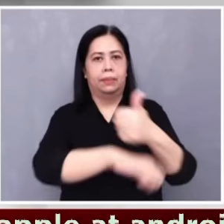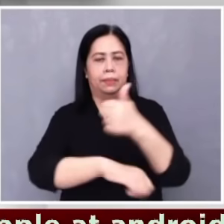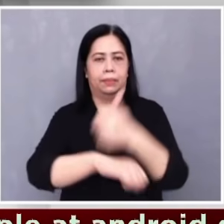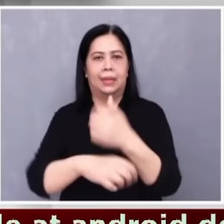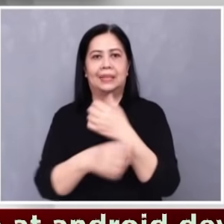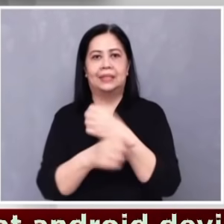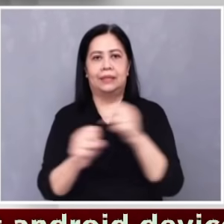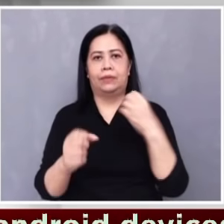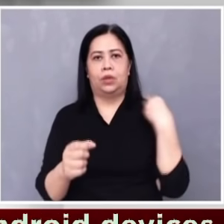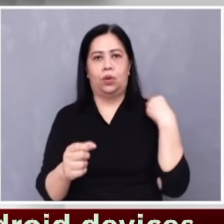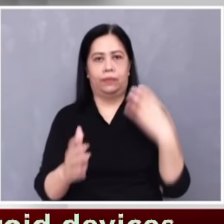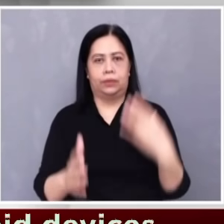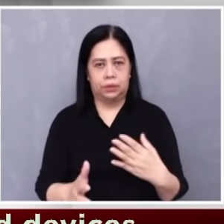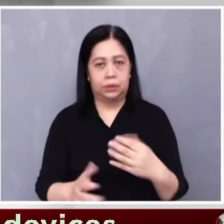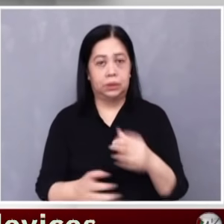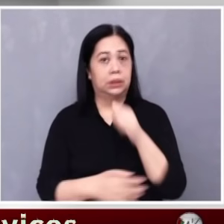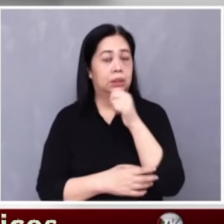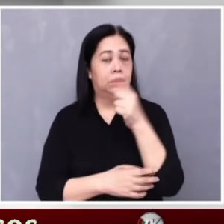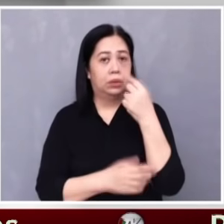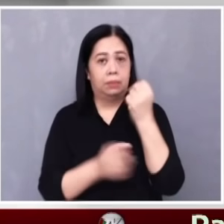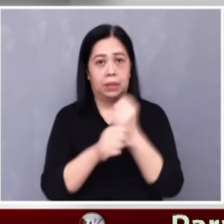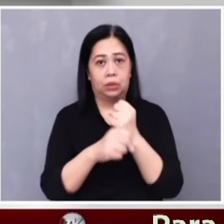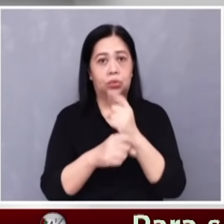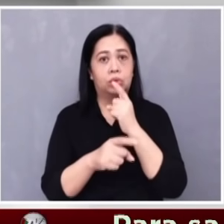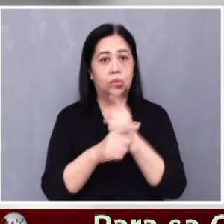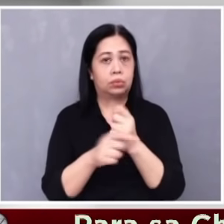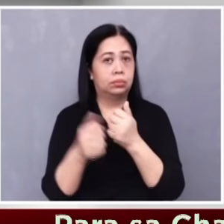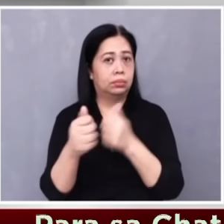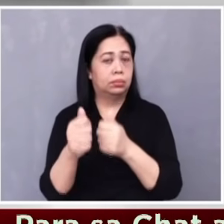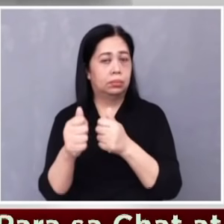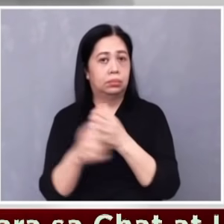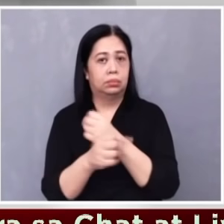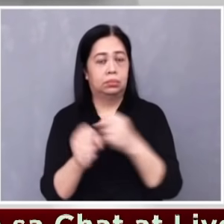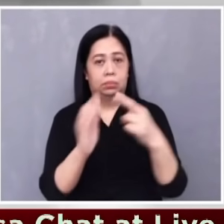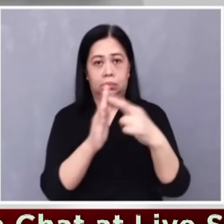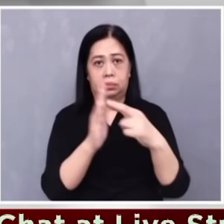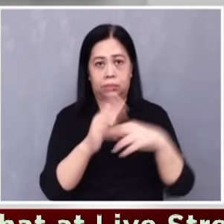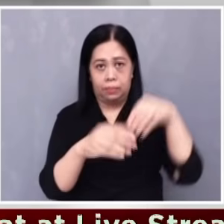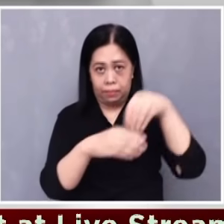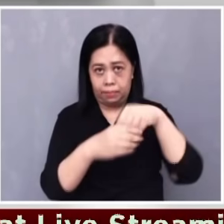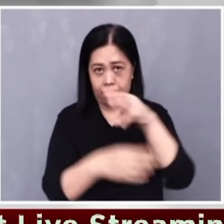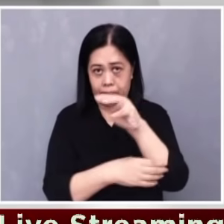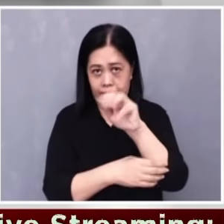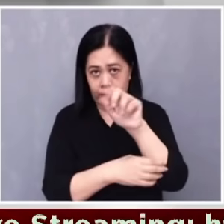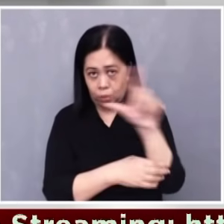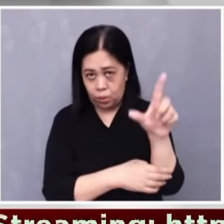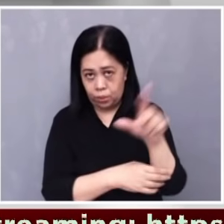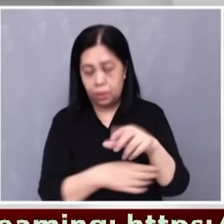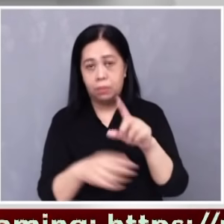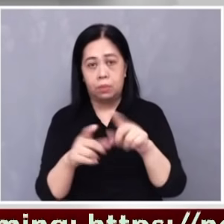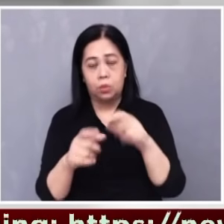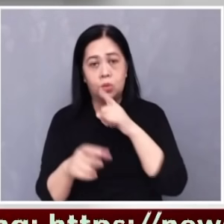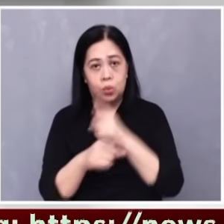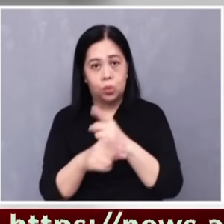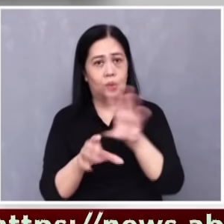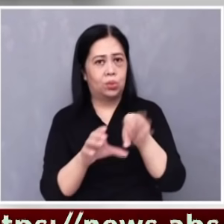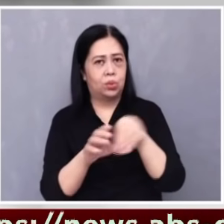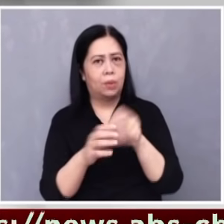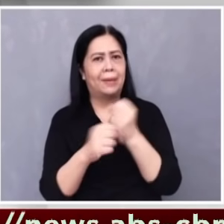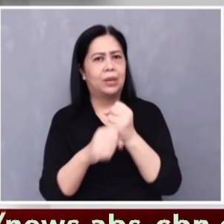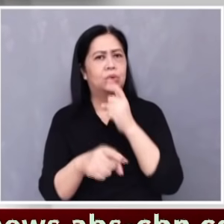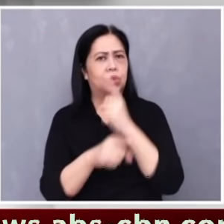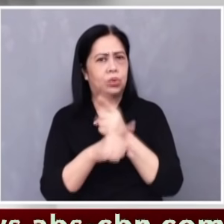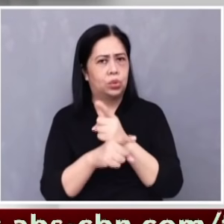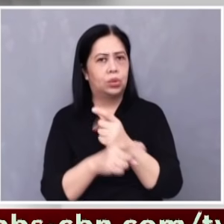officers, di lamang para tiyaking nasusunod ang safety protocols sa loob ng malls, kundi para masigurong